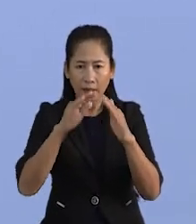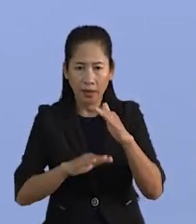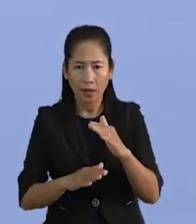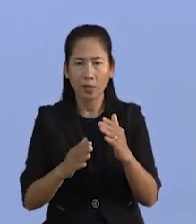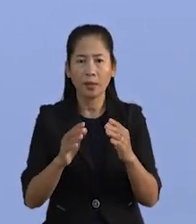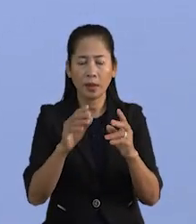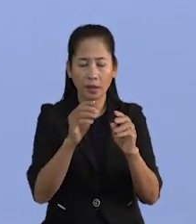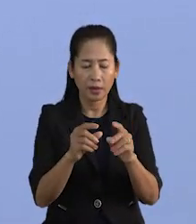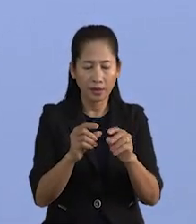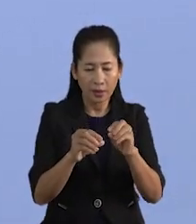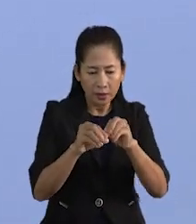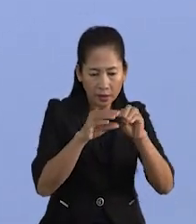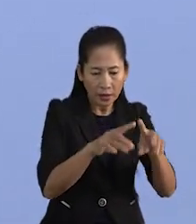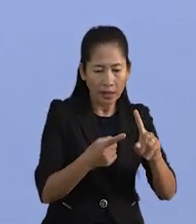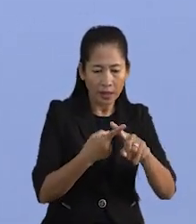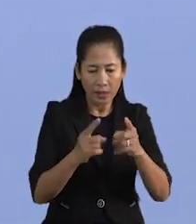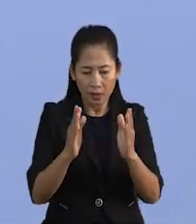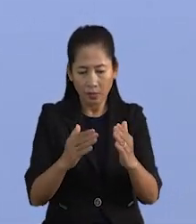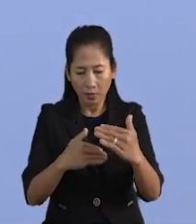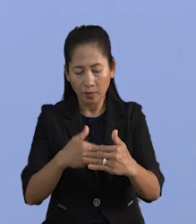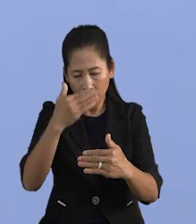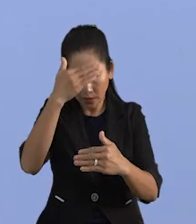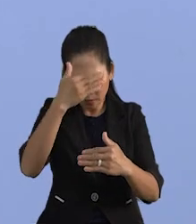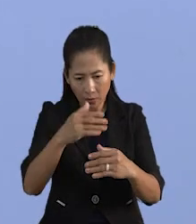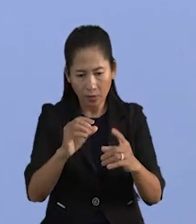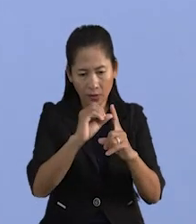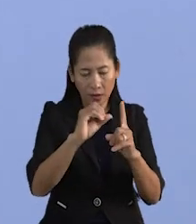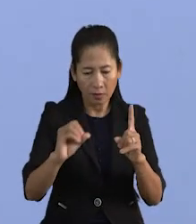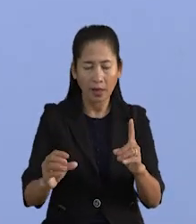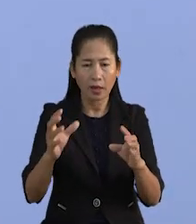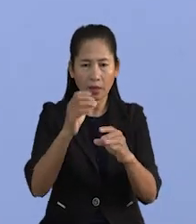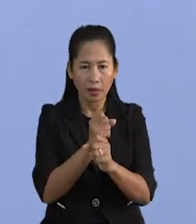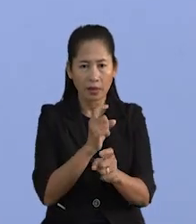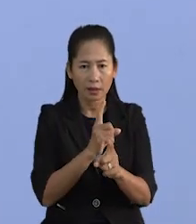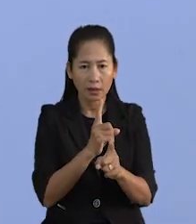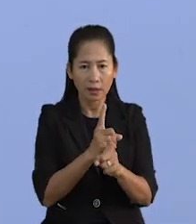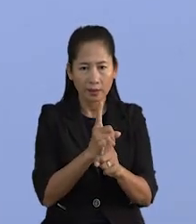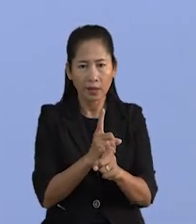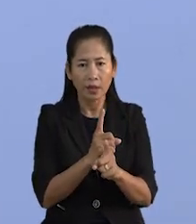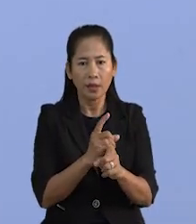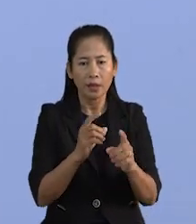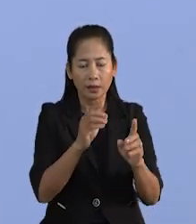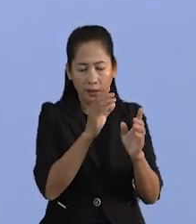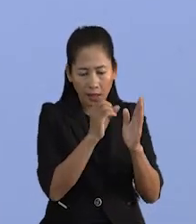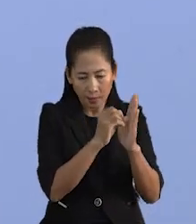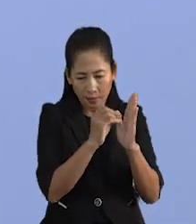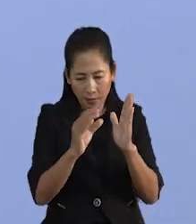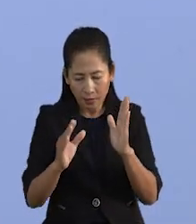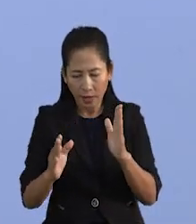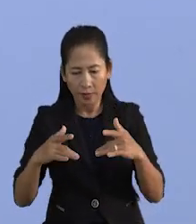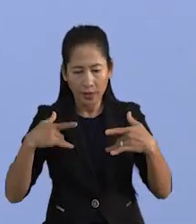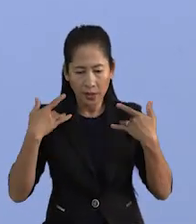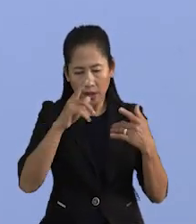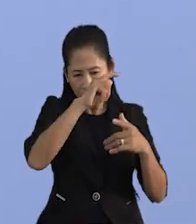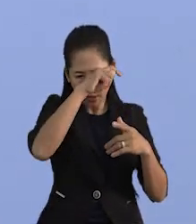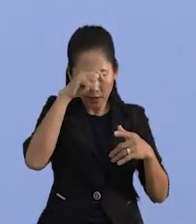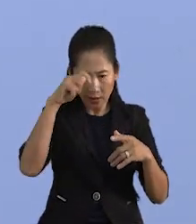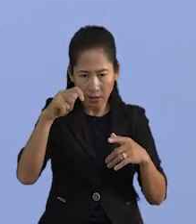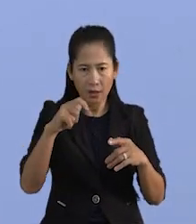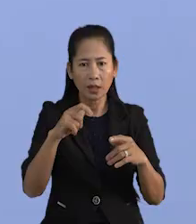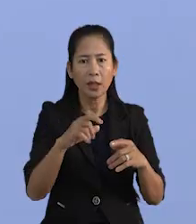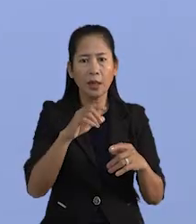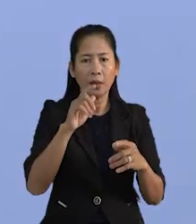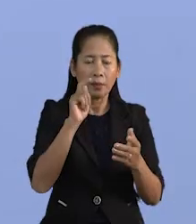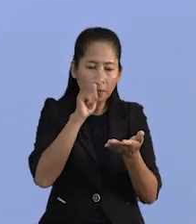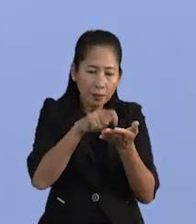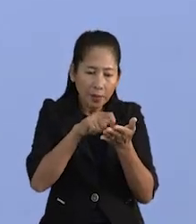រួចដាក់លេខក្នុងប្រអប់ខាងមុខលបះឲ្យបានត្រឹមត្រូវតាមលំដាប់ព្រឹត្តិការណ៍នៃរឿងមេម